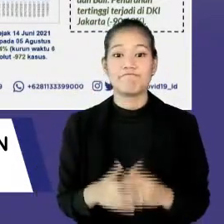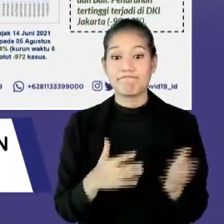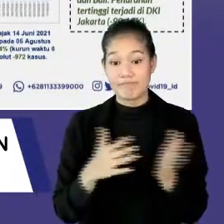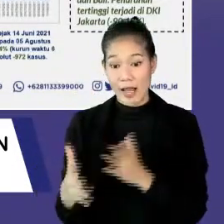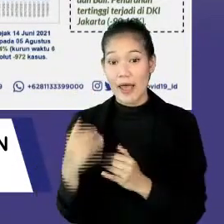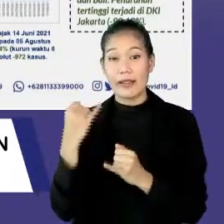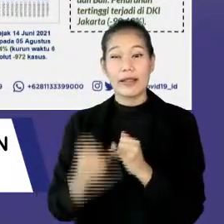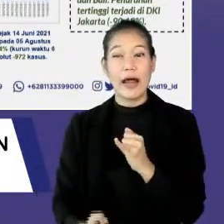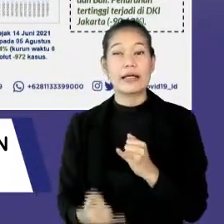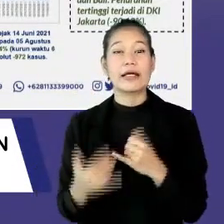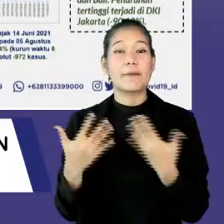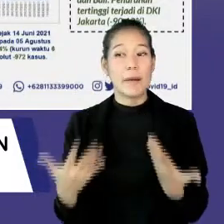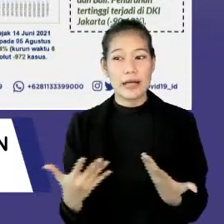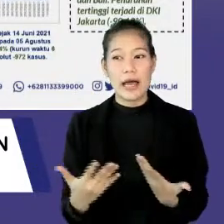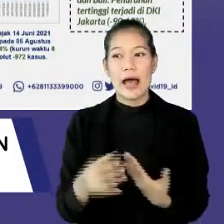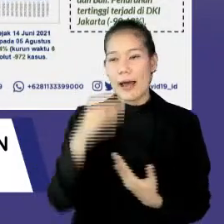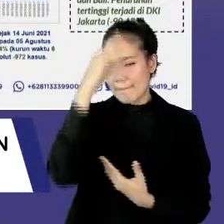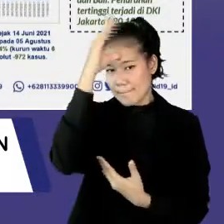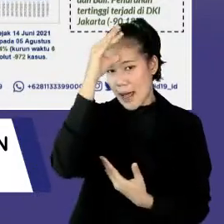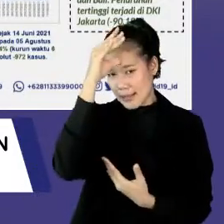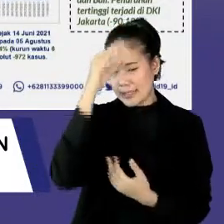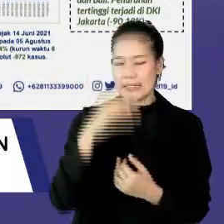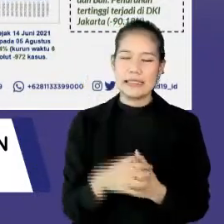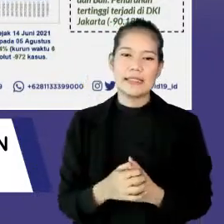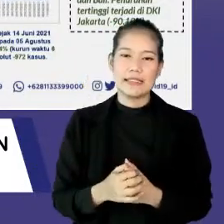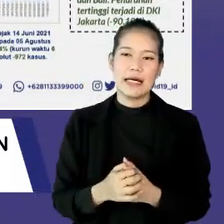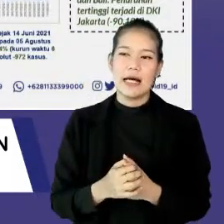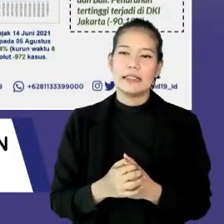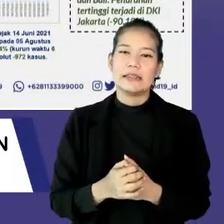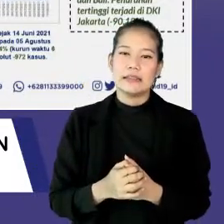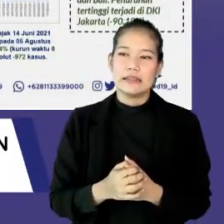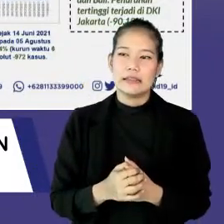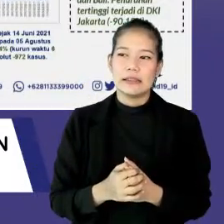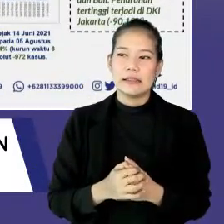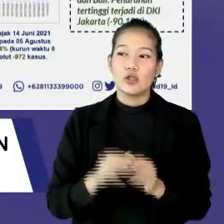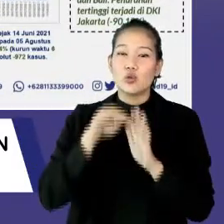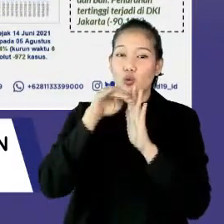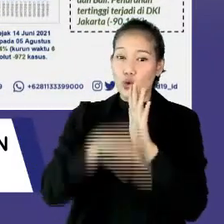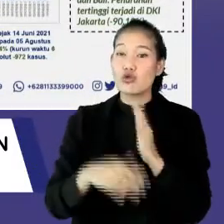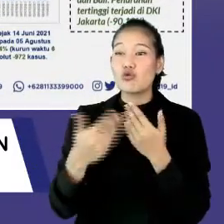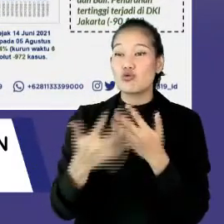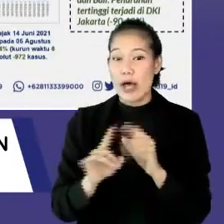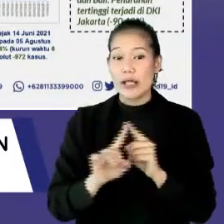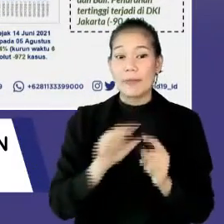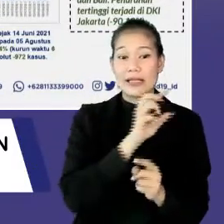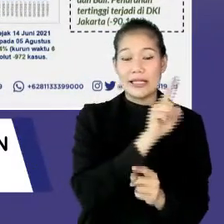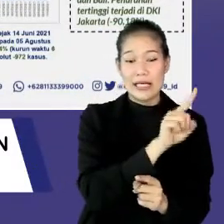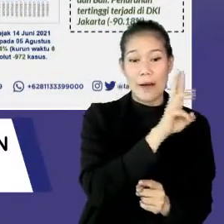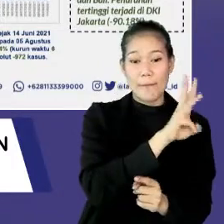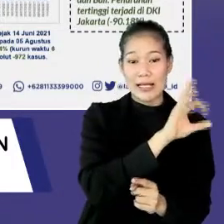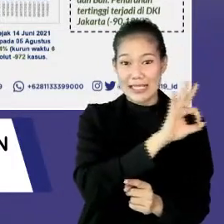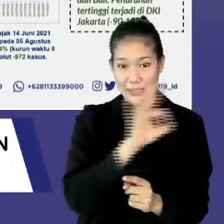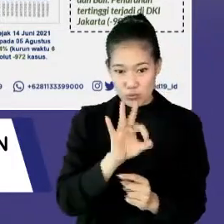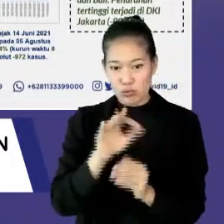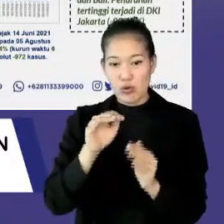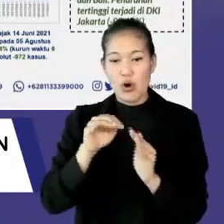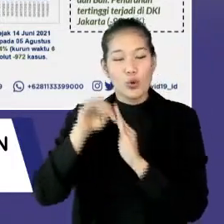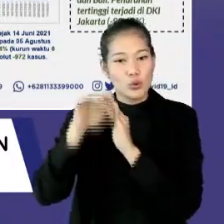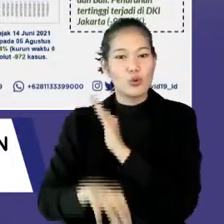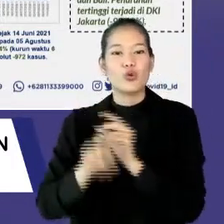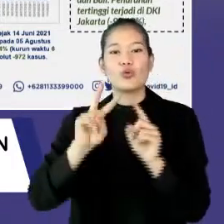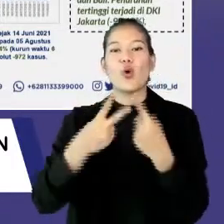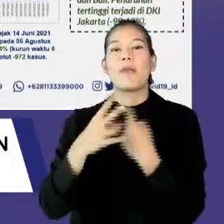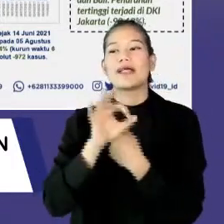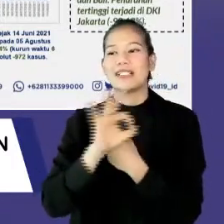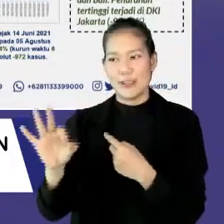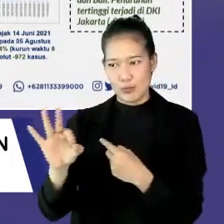ini yang masih sedikit ini juga Bali, Dokter Lula, jadi angkanya masih sudah turun, tapi turunnya dari 13.000 ke angka 12.000, jadi masih sekitar